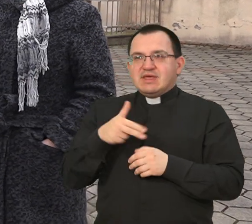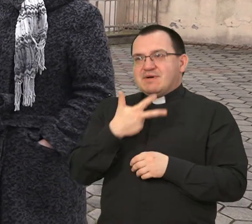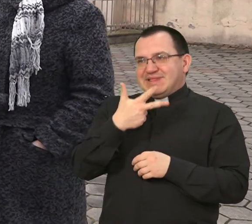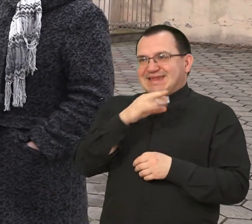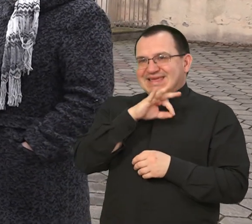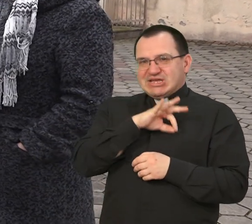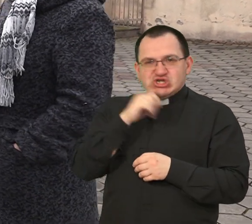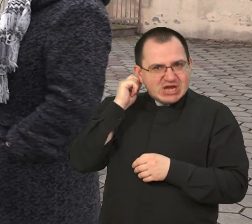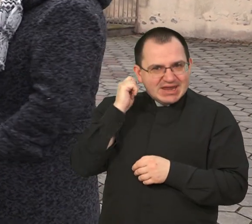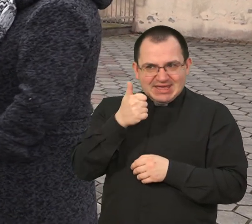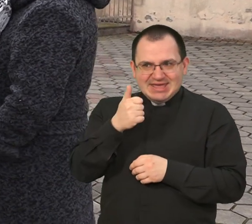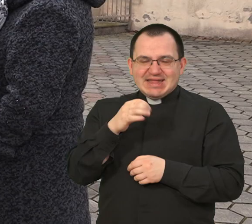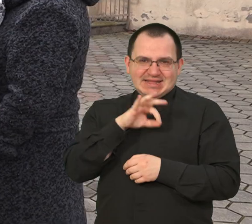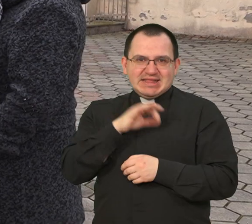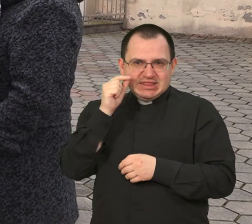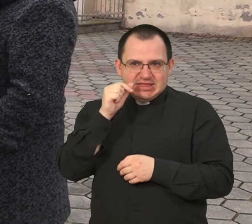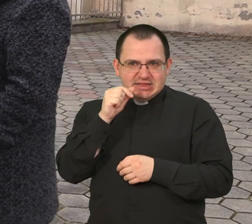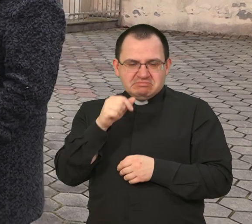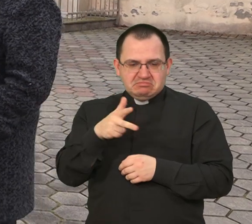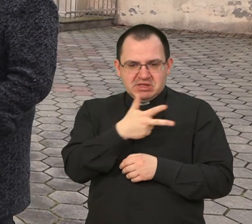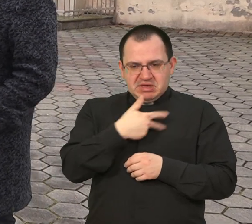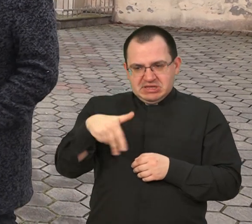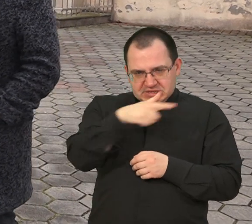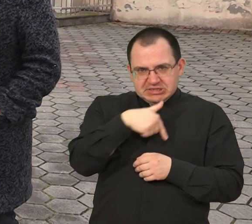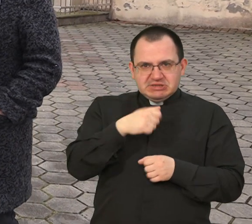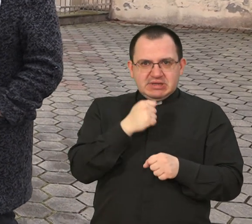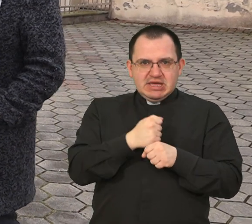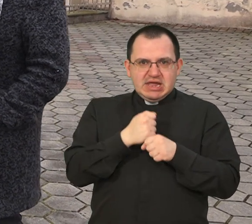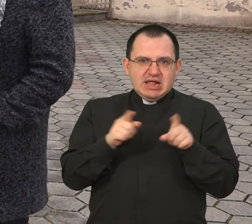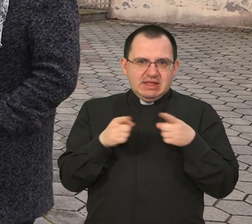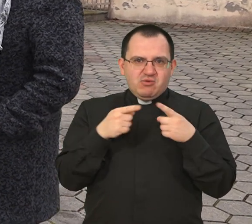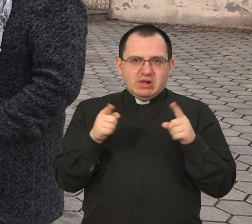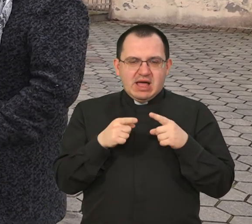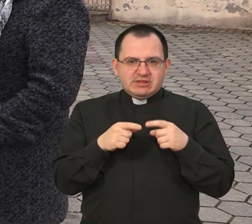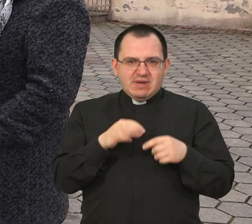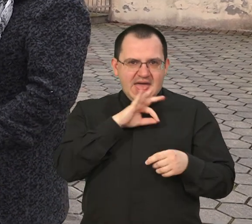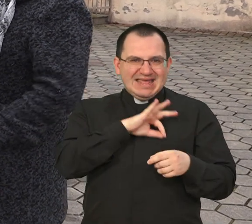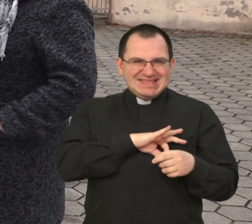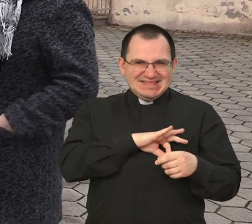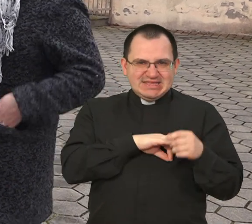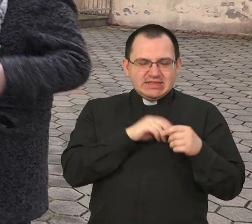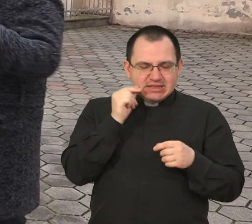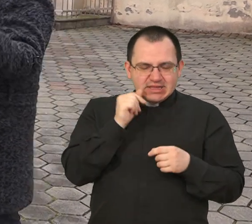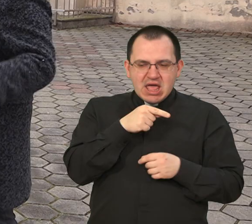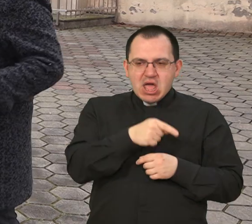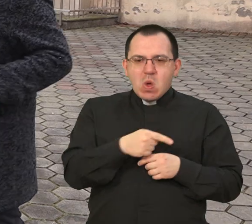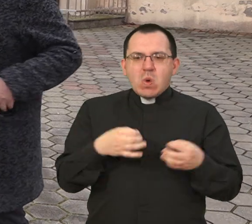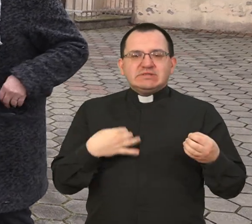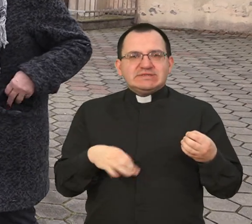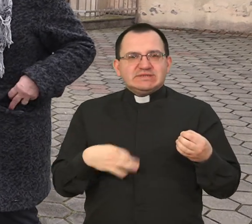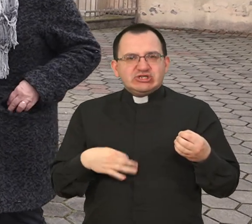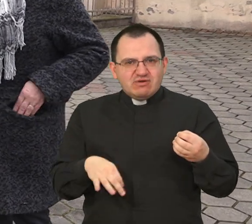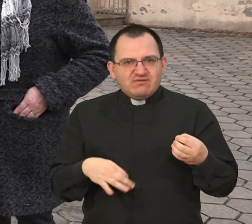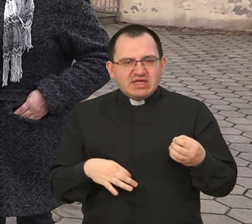kćeri i sina. Svi se zapravo bavimo glazbom jer sin svira u